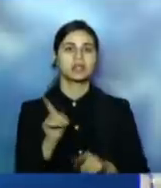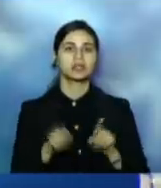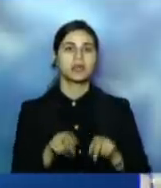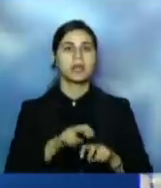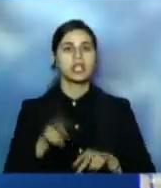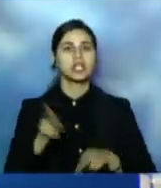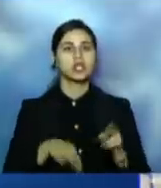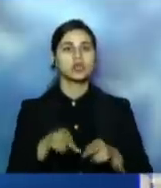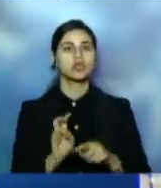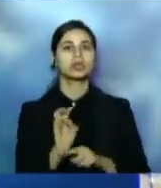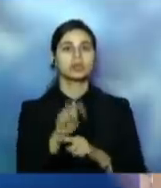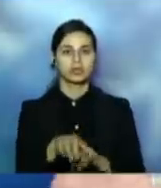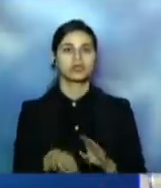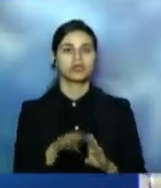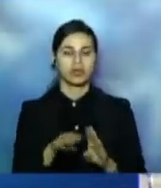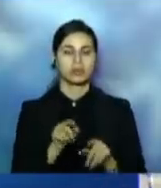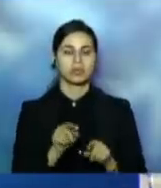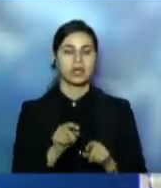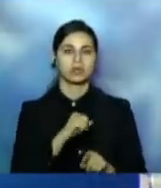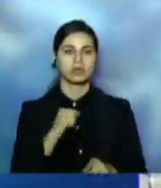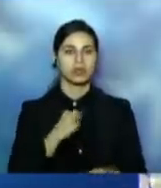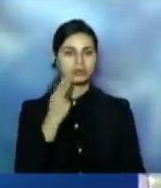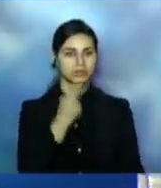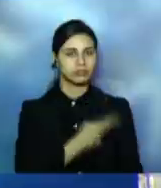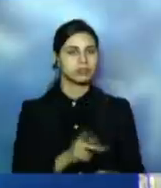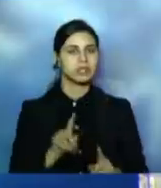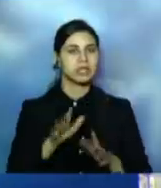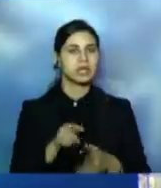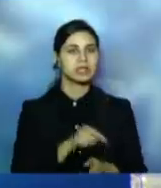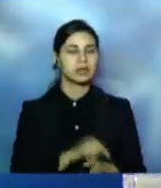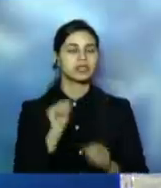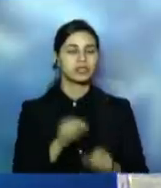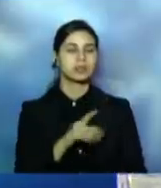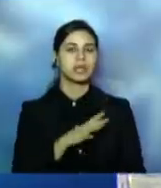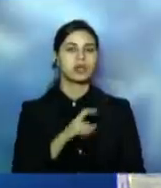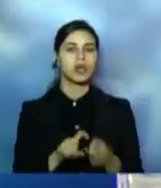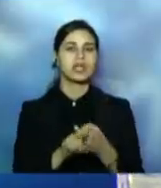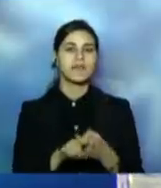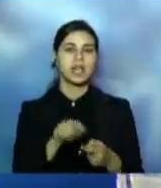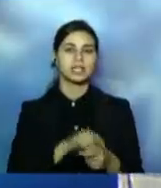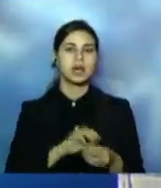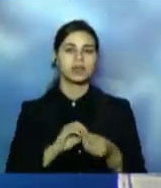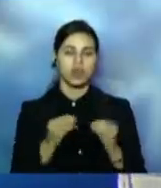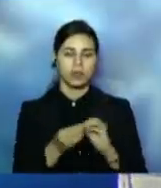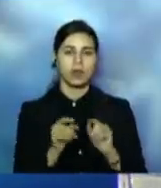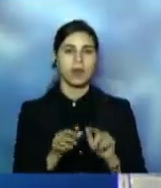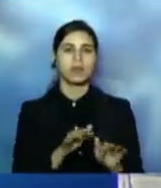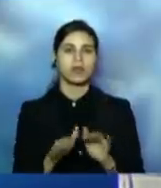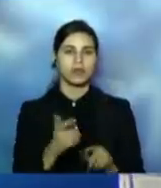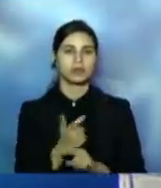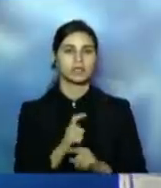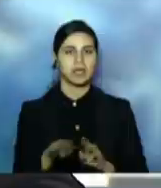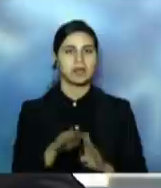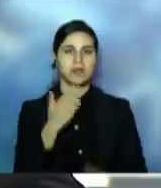კონსულტაცია ქირურგთან. ყოველთვის ადგილობრივად დაათვალიეროს ქირურგმა, ხომ არ არის რაღაცა ლოკალური პრობლემა, რომლის მოგვარება